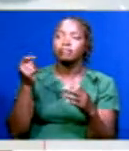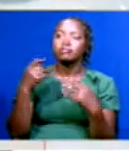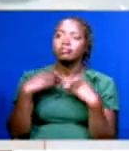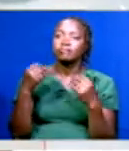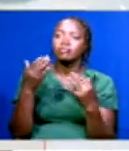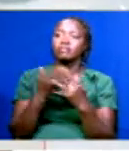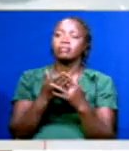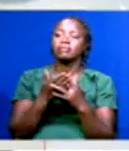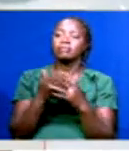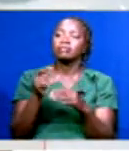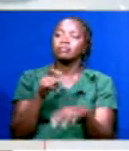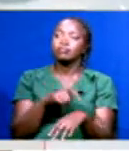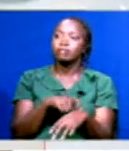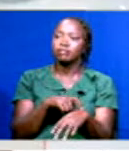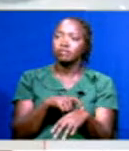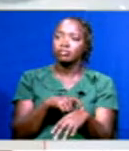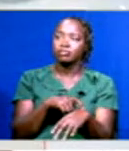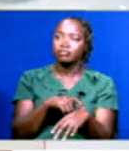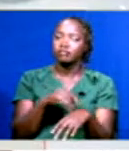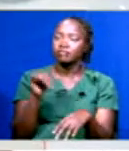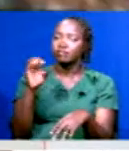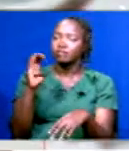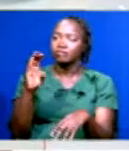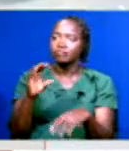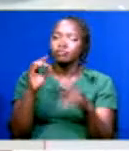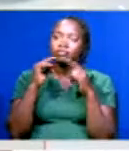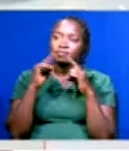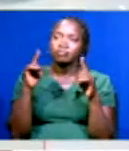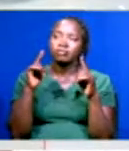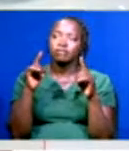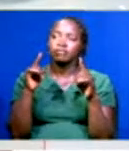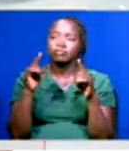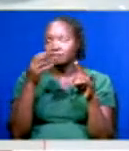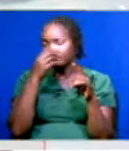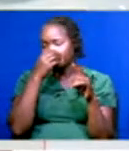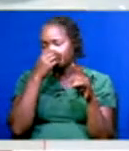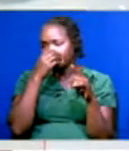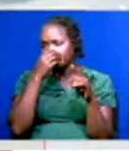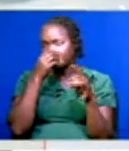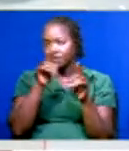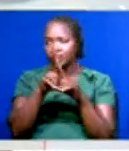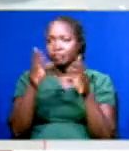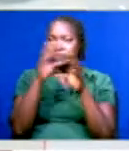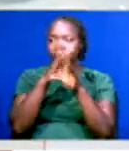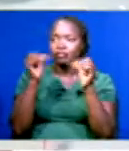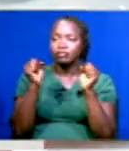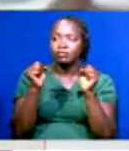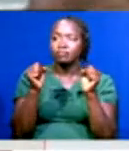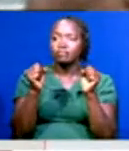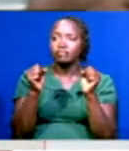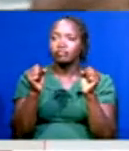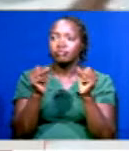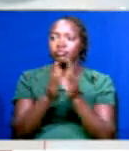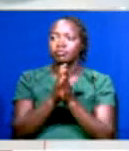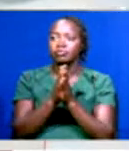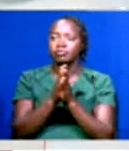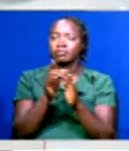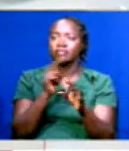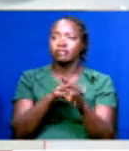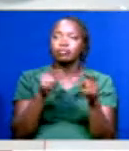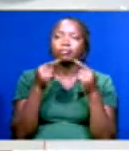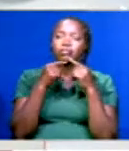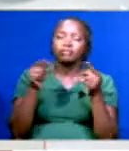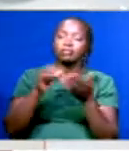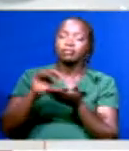the time IBC announced William Ruto as president and the day he was sworn